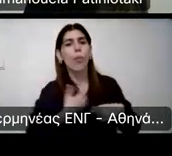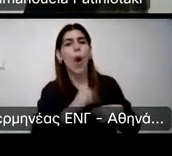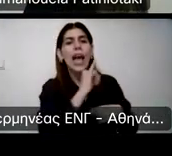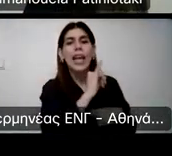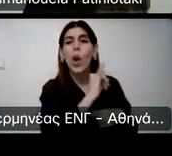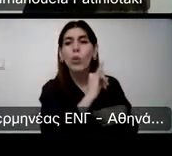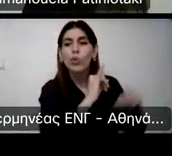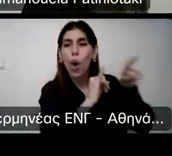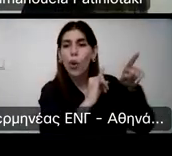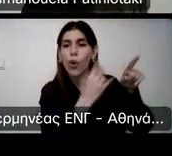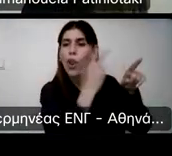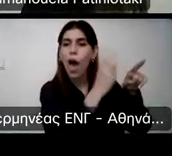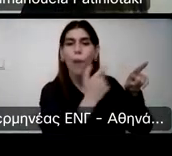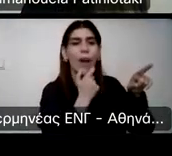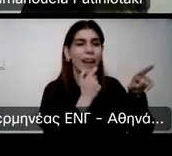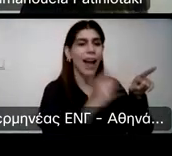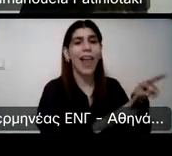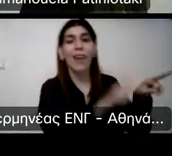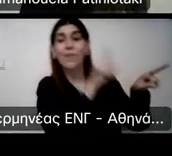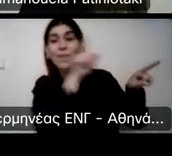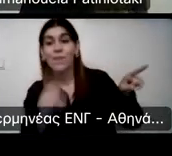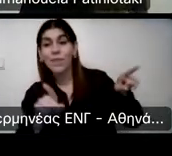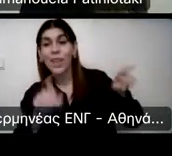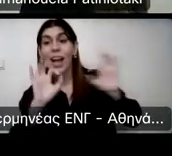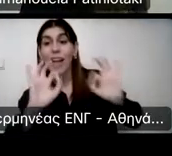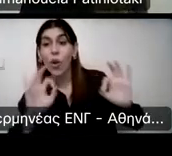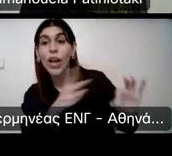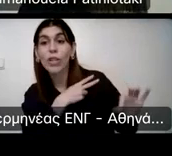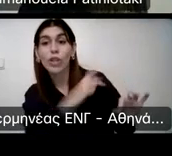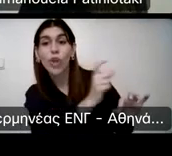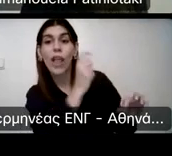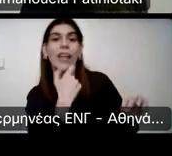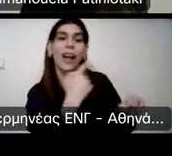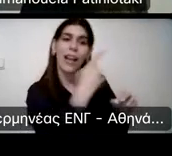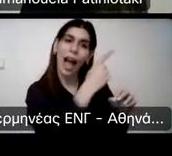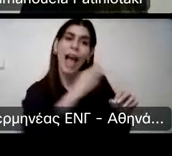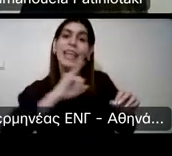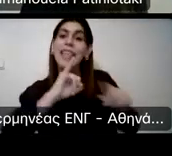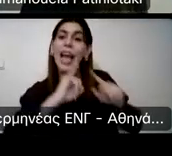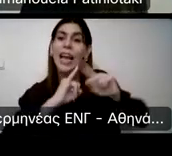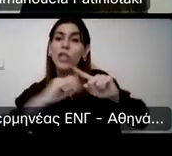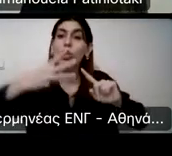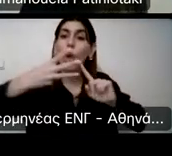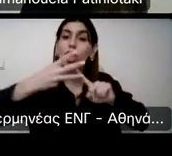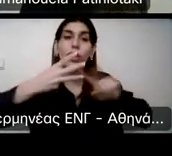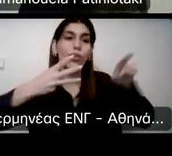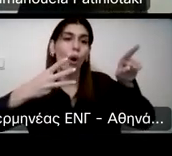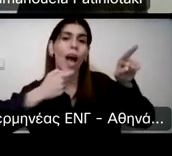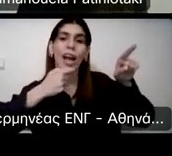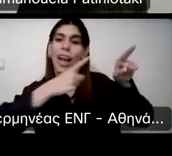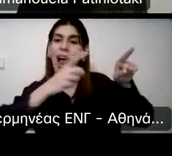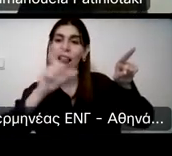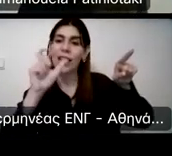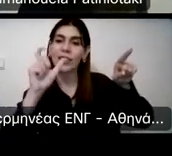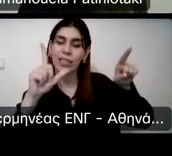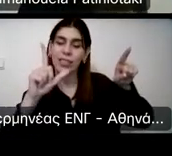integration. Στα ελληνικά, αυτό που φαίνεται στην εικόνα ως inclusion είναι για εμάς η ένταξη. Και αυτό είναι ένα τεράστιο λάθος που